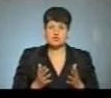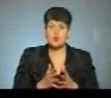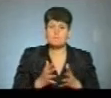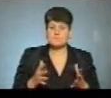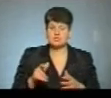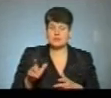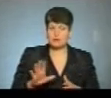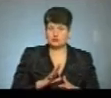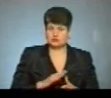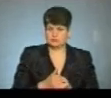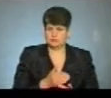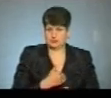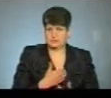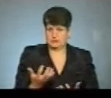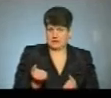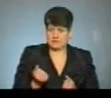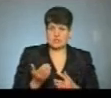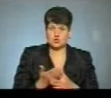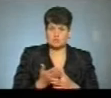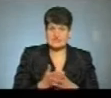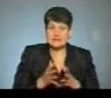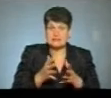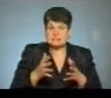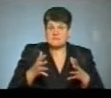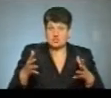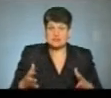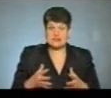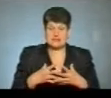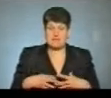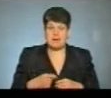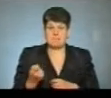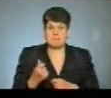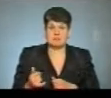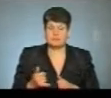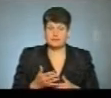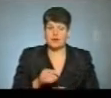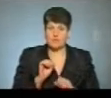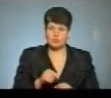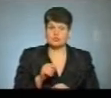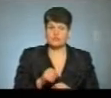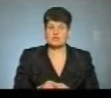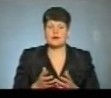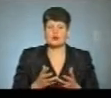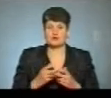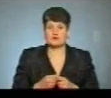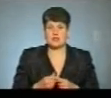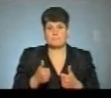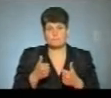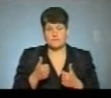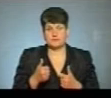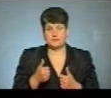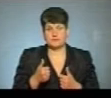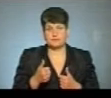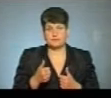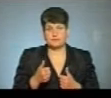буде претендувати на субсидію, тобто побільшає сімей малозабезпечених, чи можуть вони розраховувати на позитивне рішення